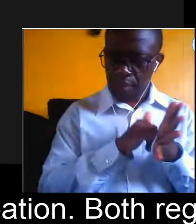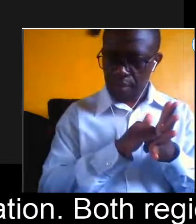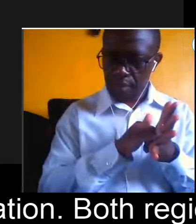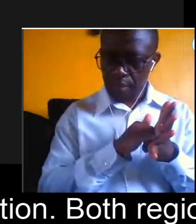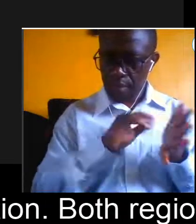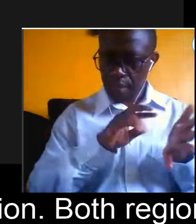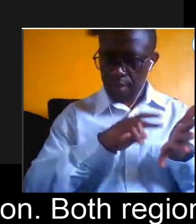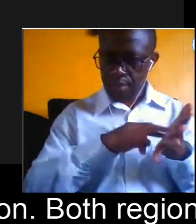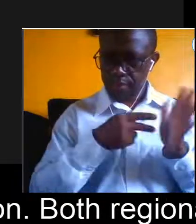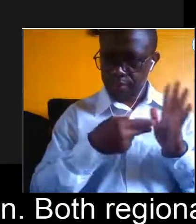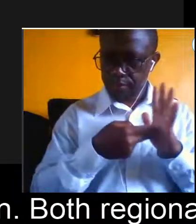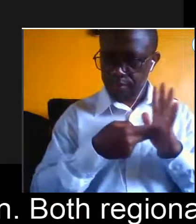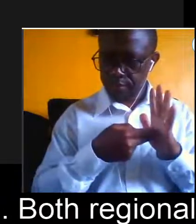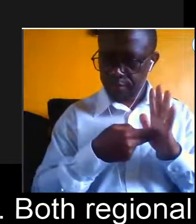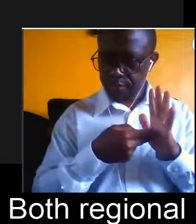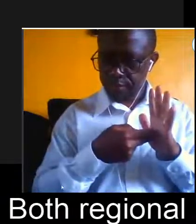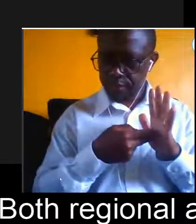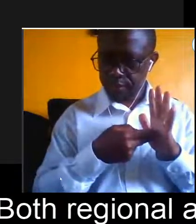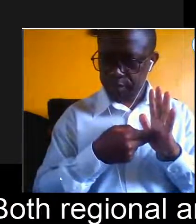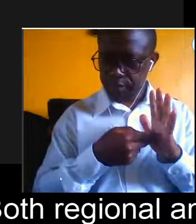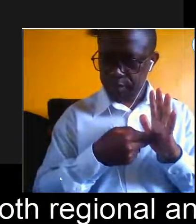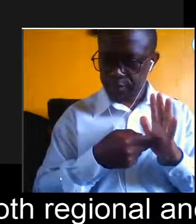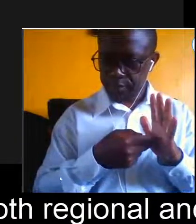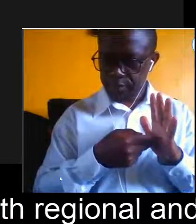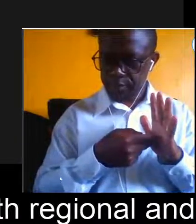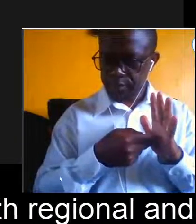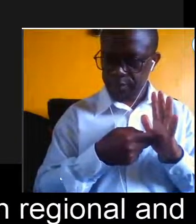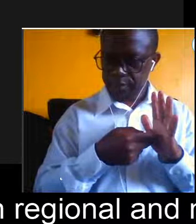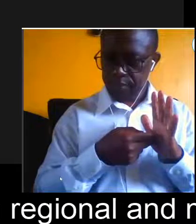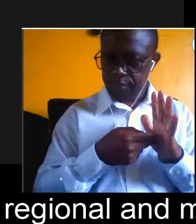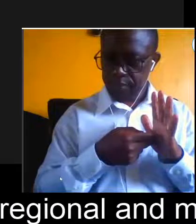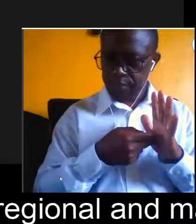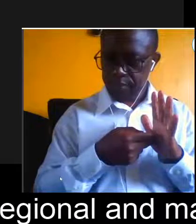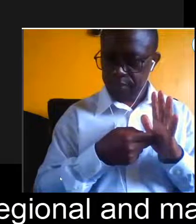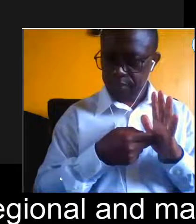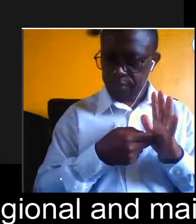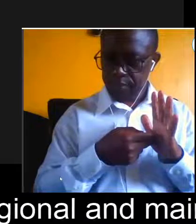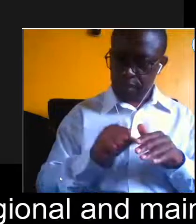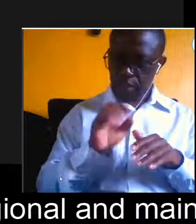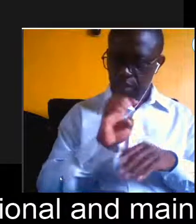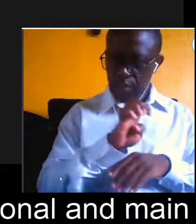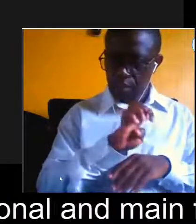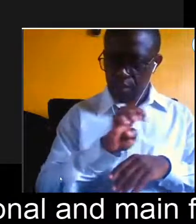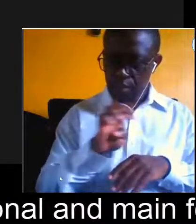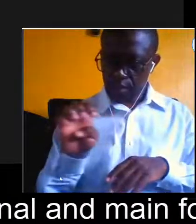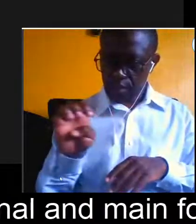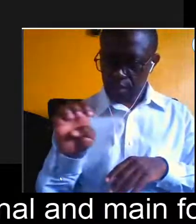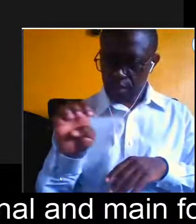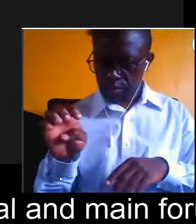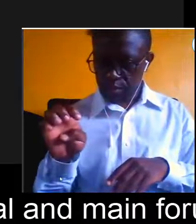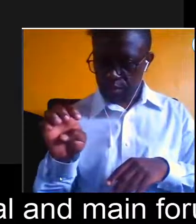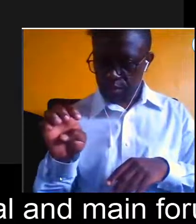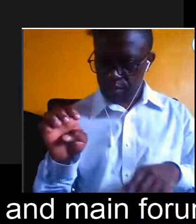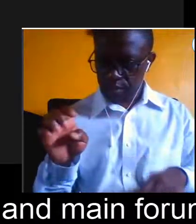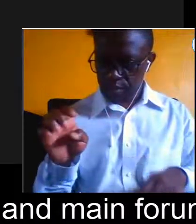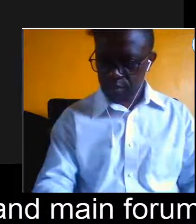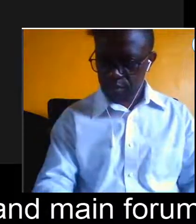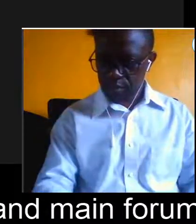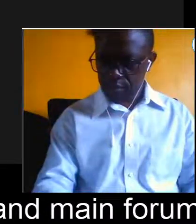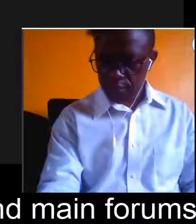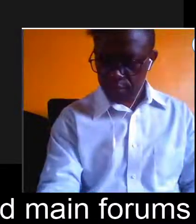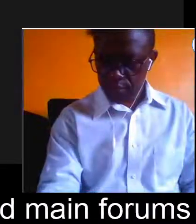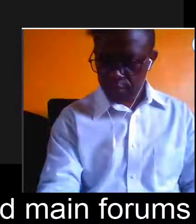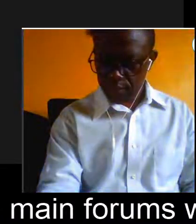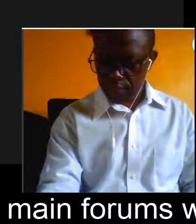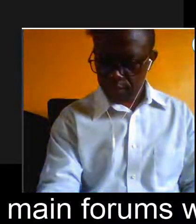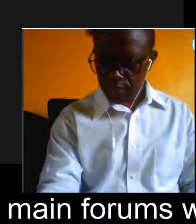catégorie, donc une catégorie particulière d'enfants. Actuellement, on contraste aussi des parents qui apportent les